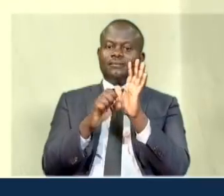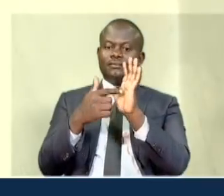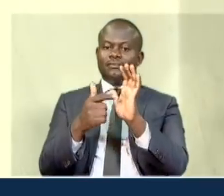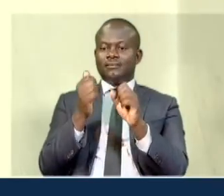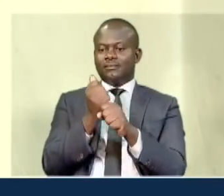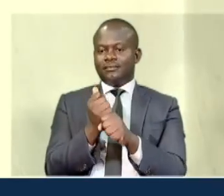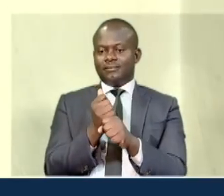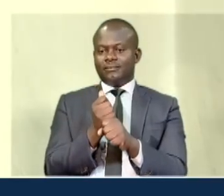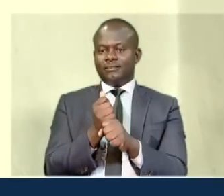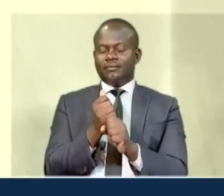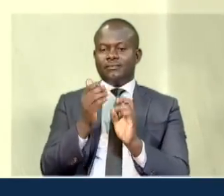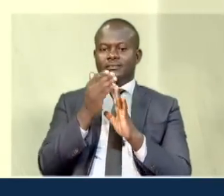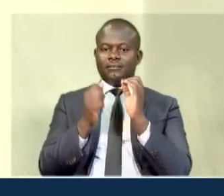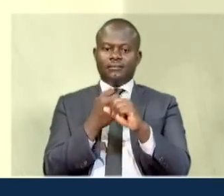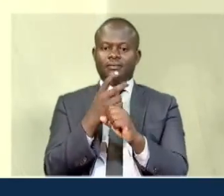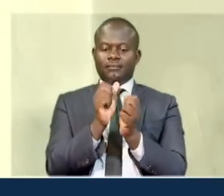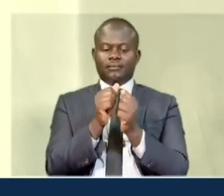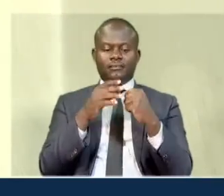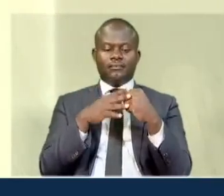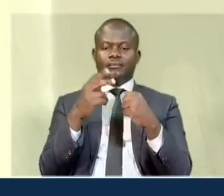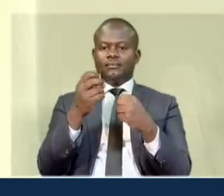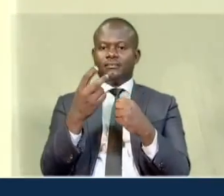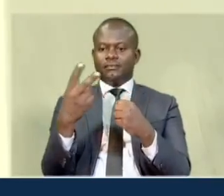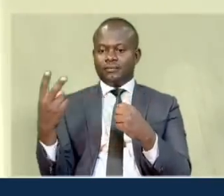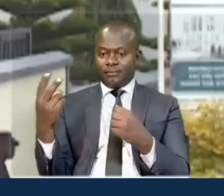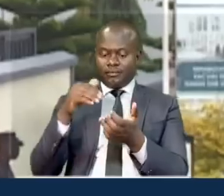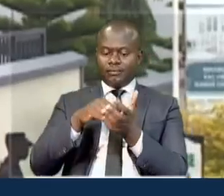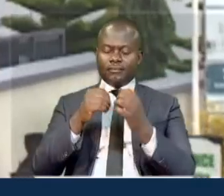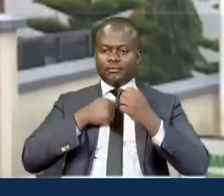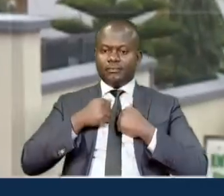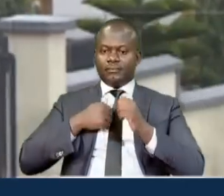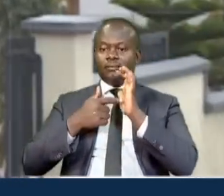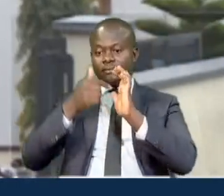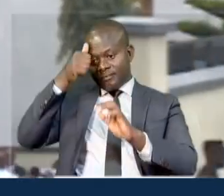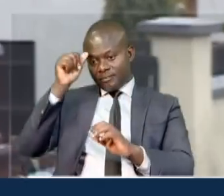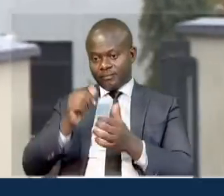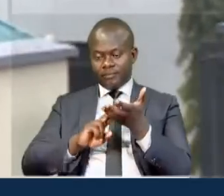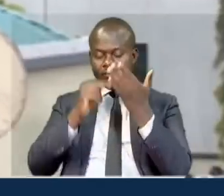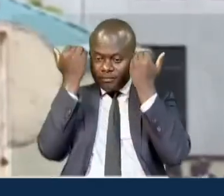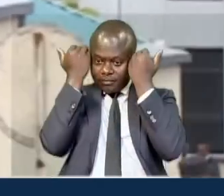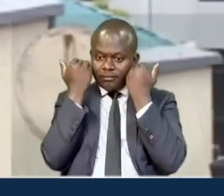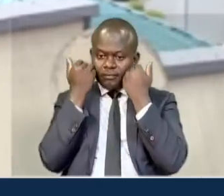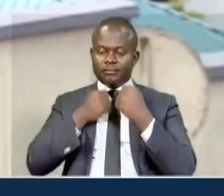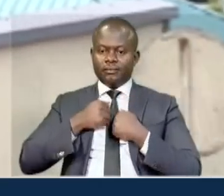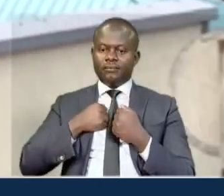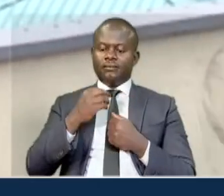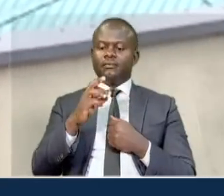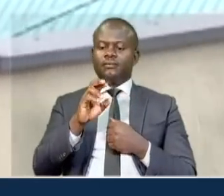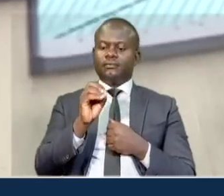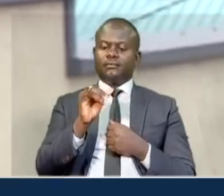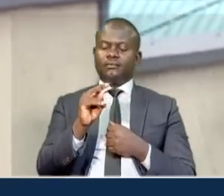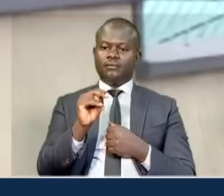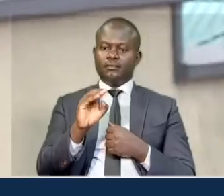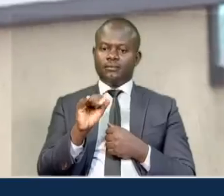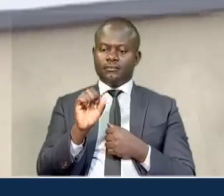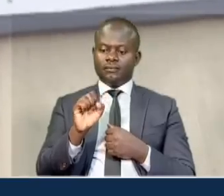n'ibindi hagati ya 2019-2022 ikigo cy'u Rwanda cy'ibimenyetso bya gihanga bikoreshwa mu tabera Rwanda Forensic Institute